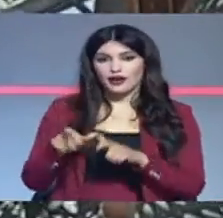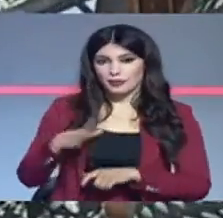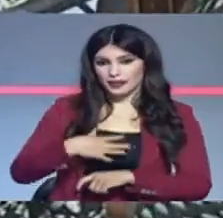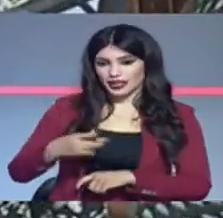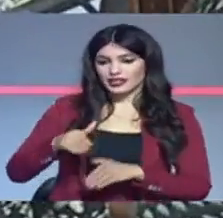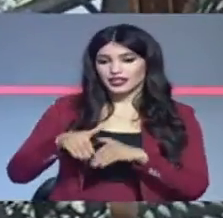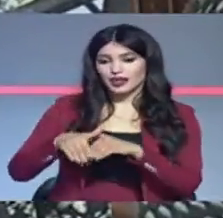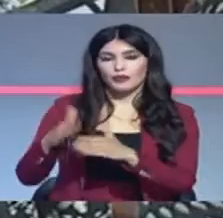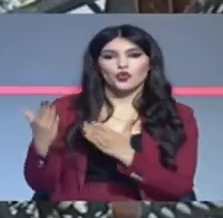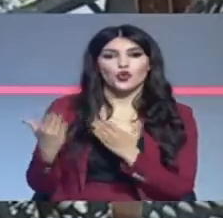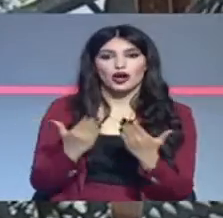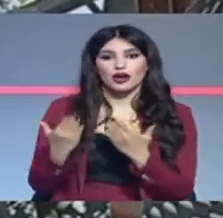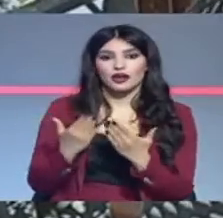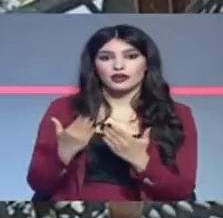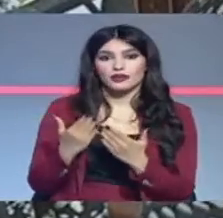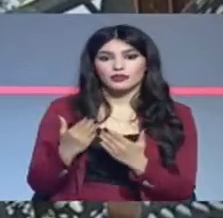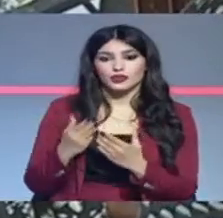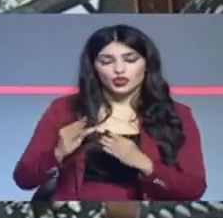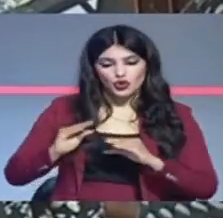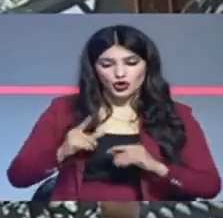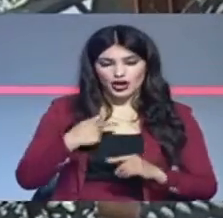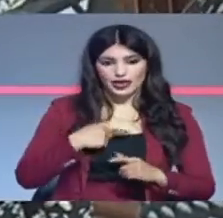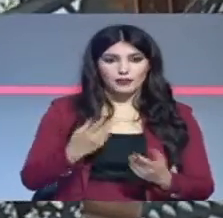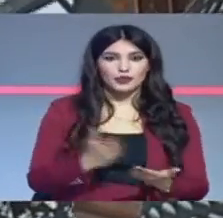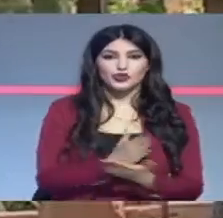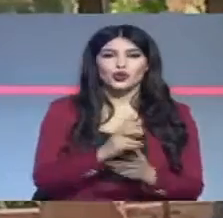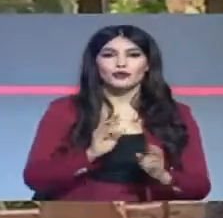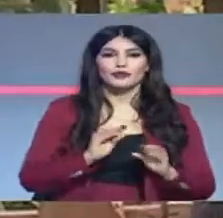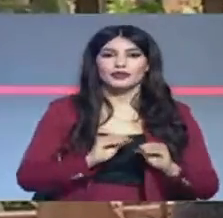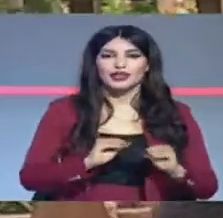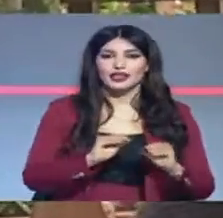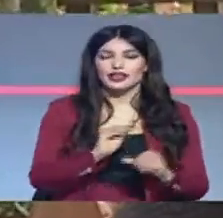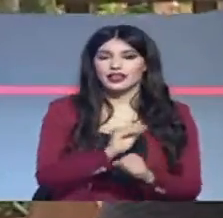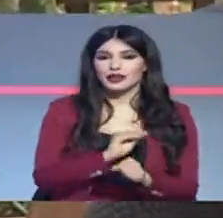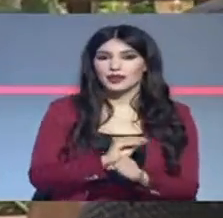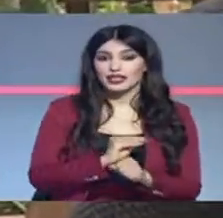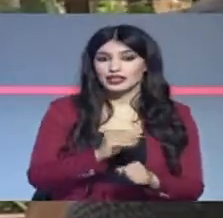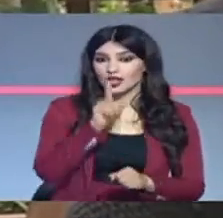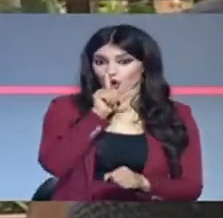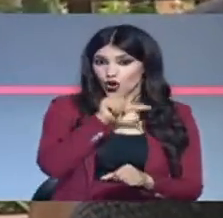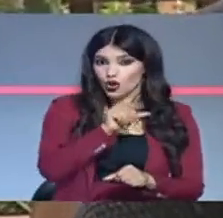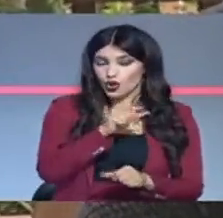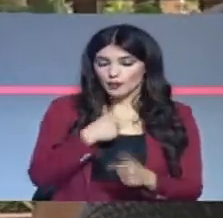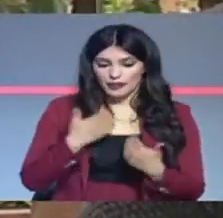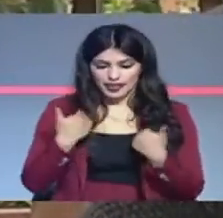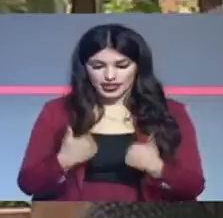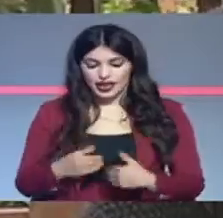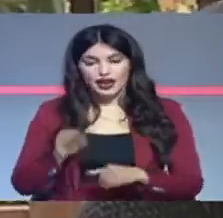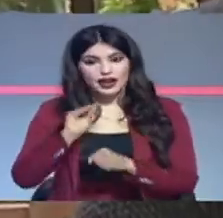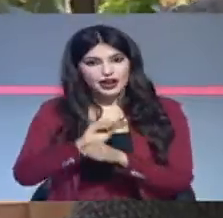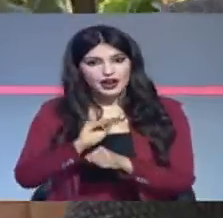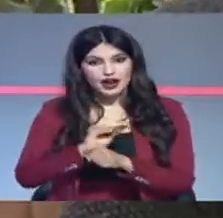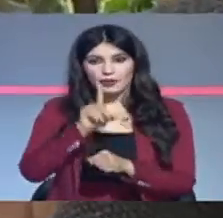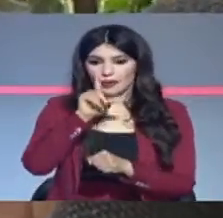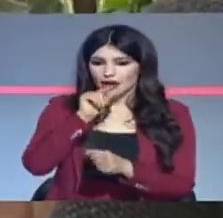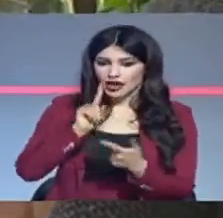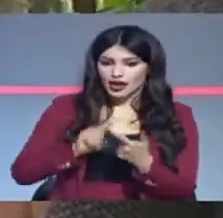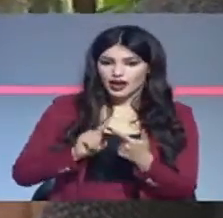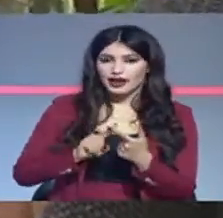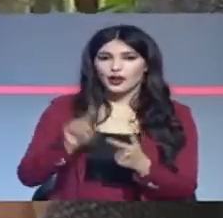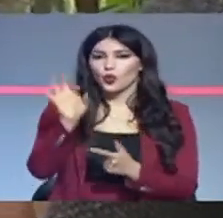تكون في تربيه الدول بيد شويه الجيش نحلل شويه شويه